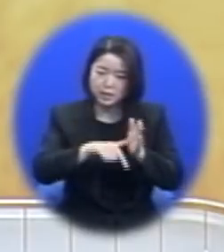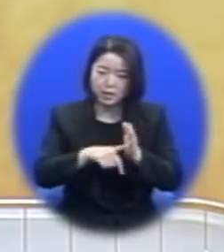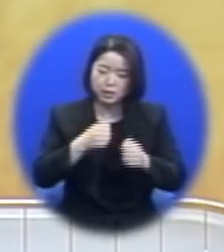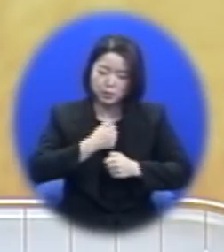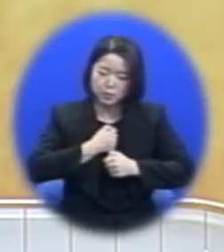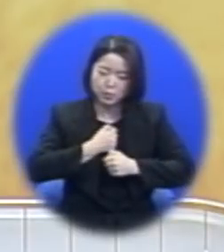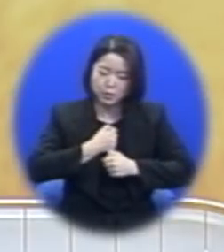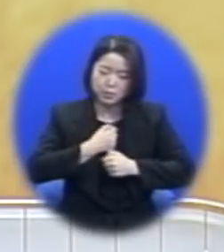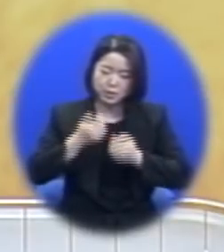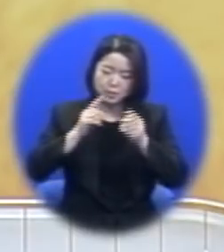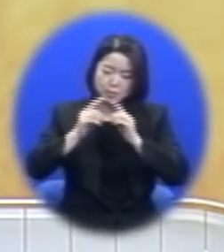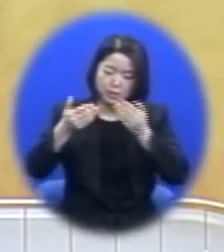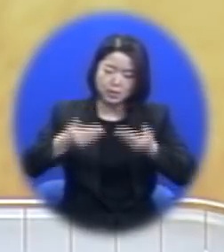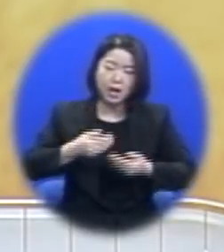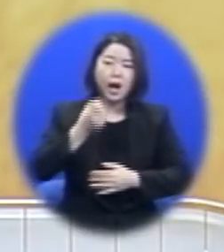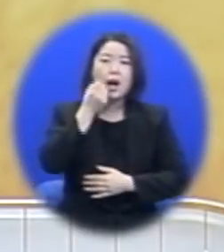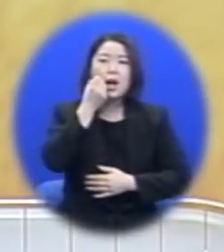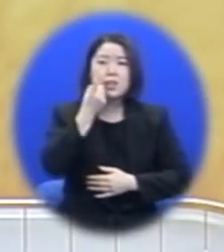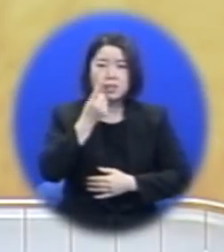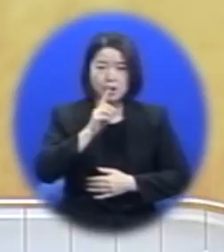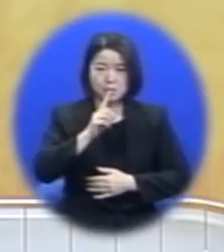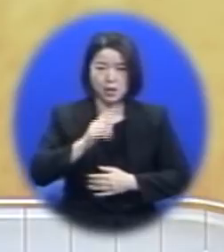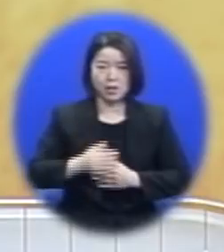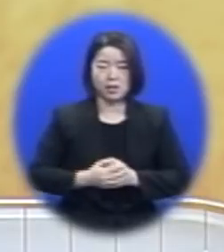조심스럽게 한 달이라고 말씀하셨습니다.